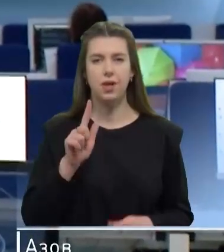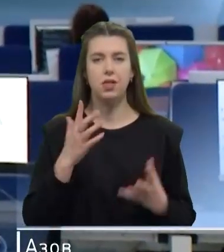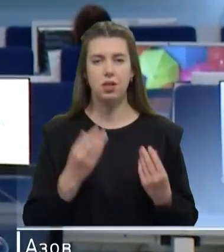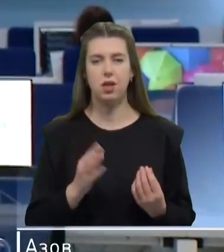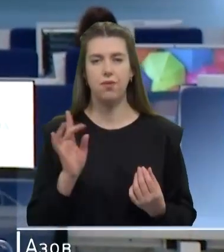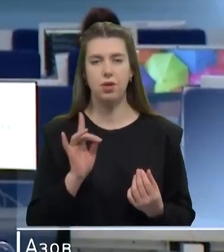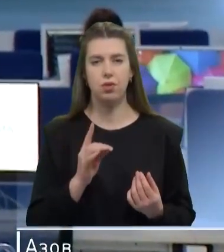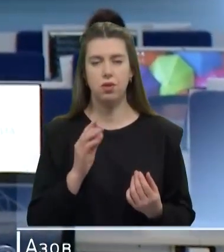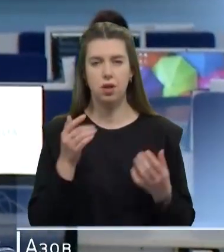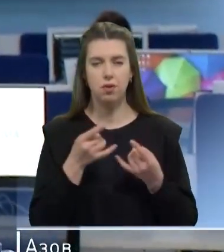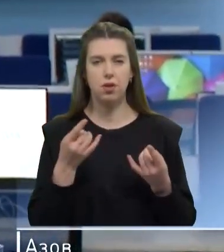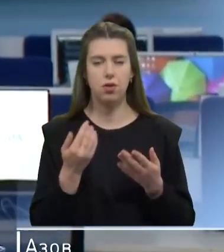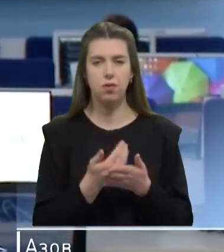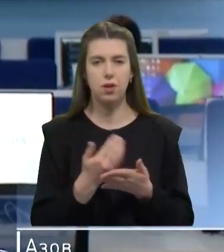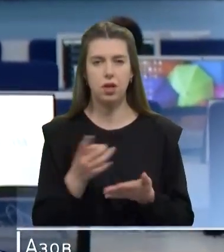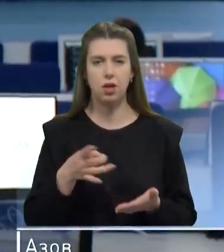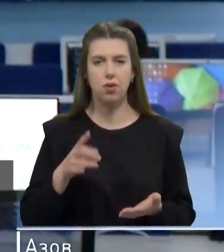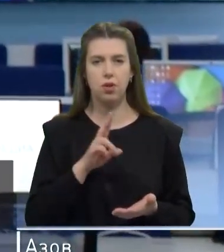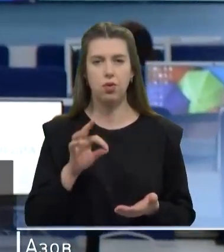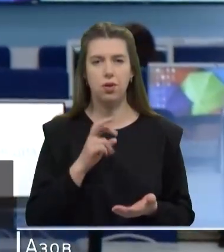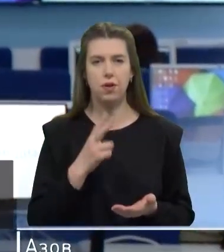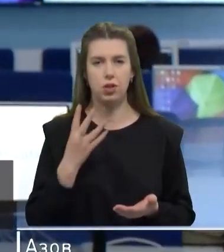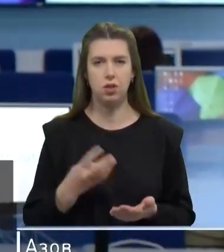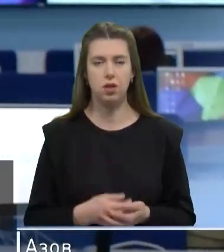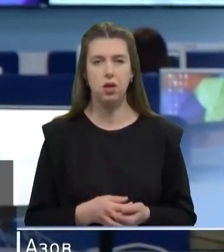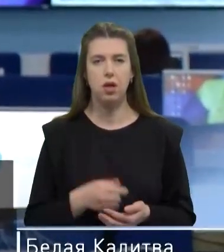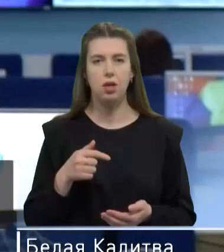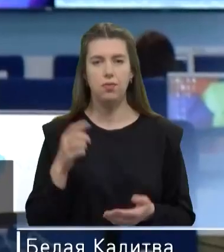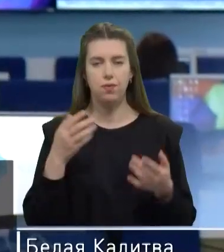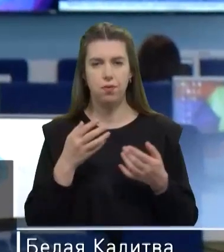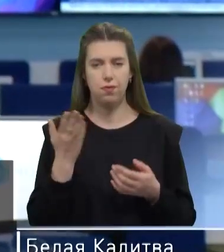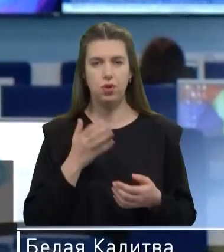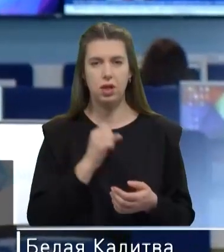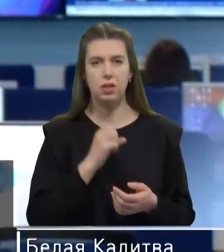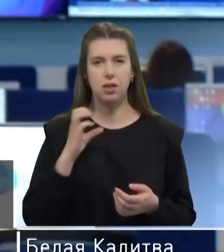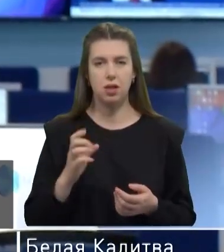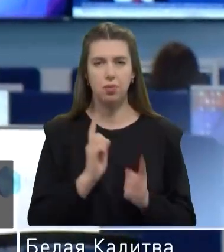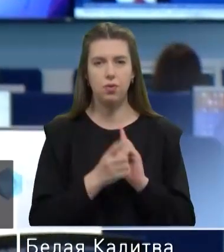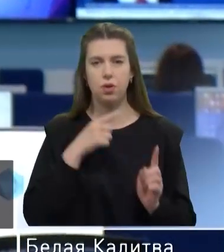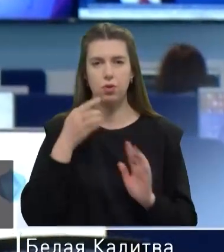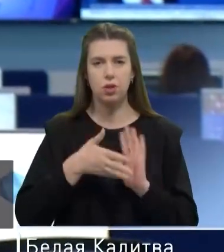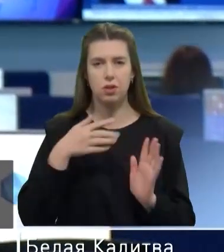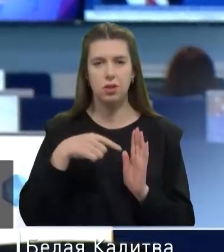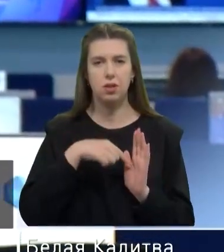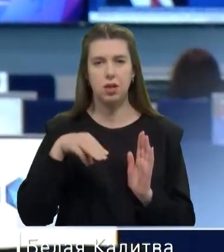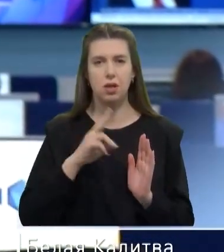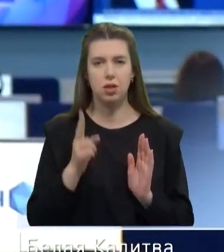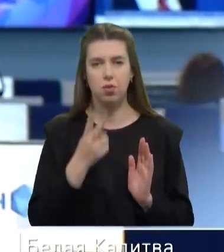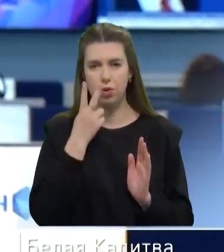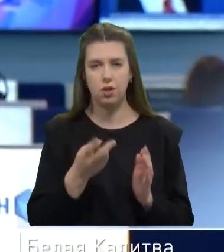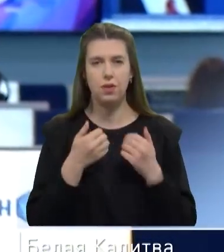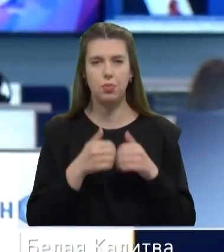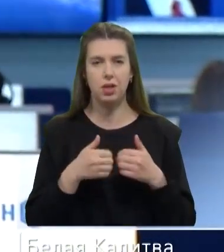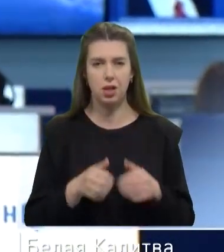2 часа дня в Ростове. В эфире новости региона на телеканале Дон-24. В студии Ася Скрынникова. Перевод на русский жестовый язык